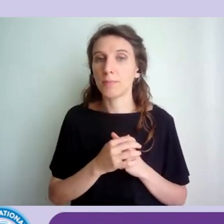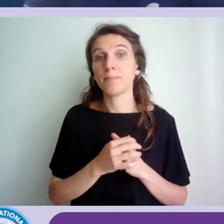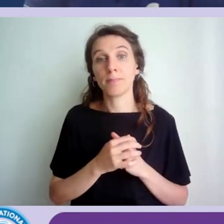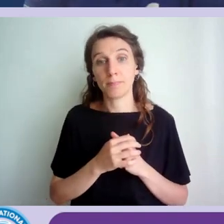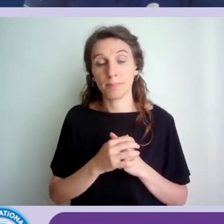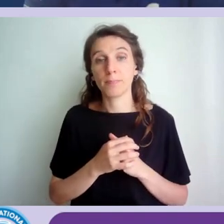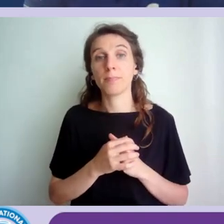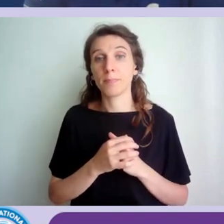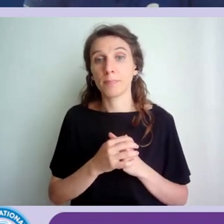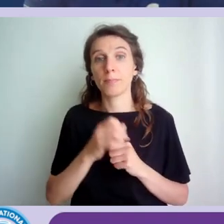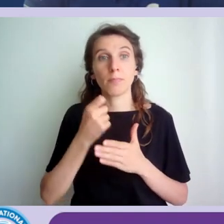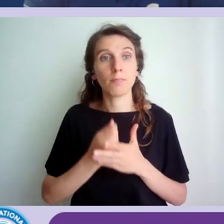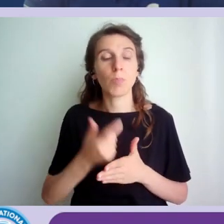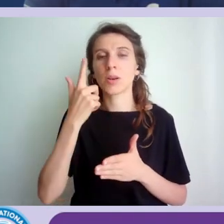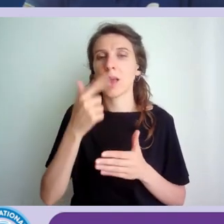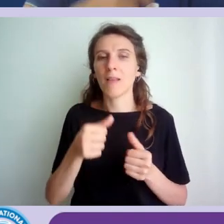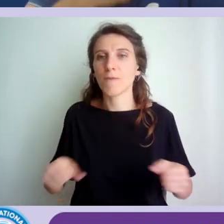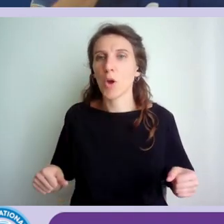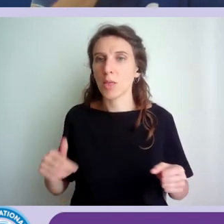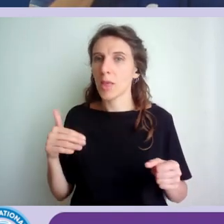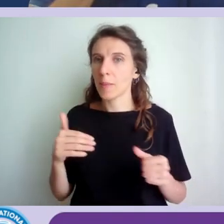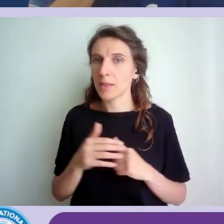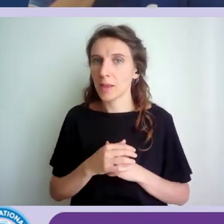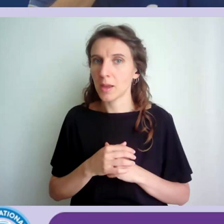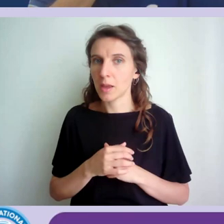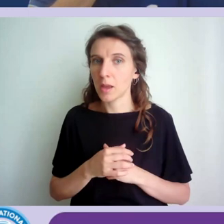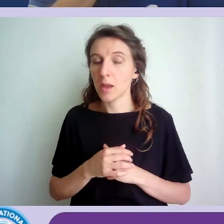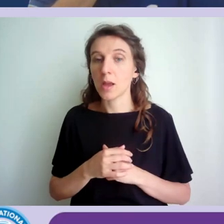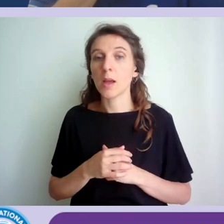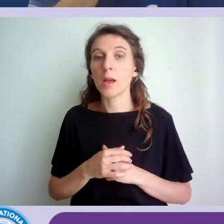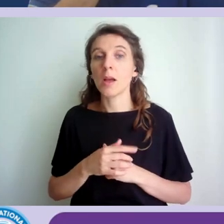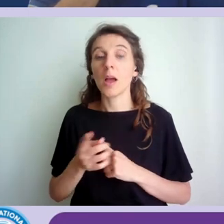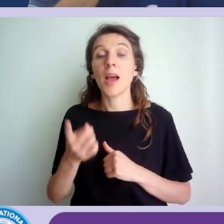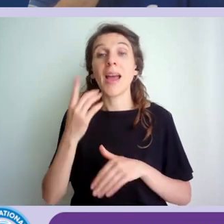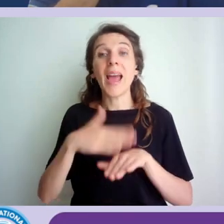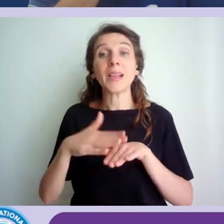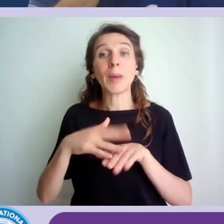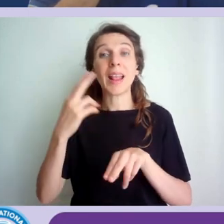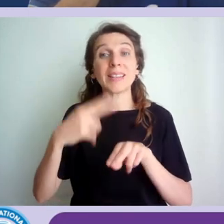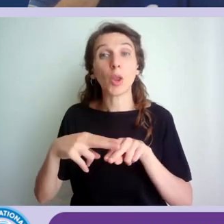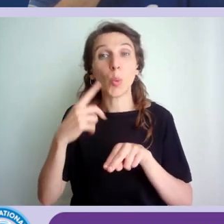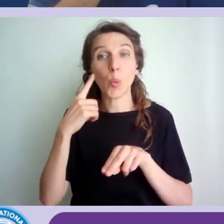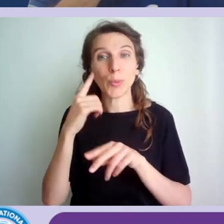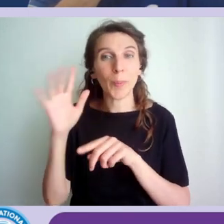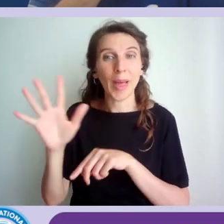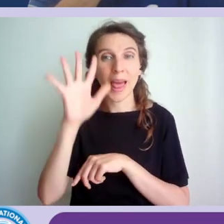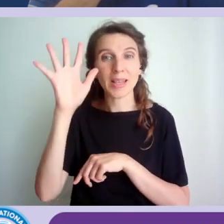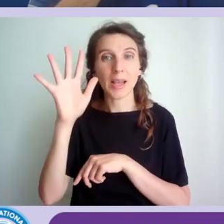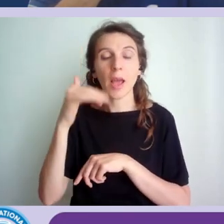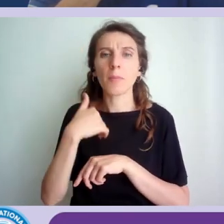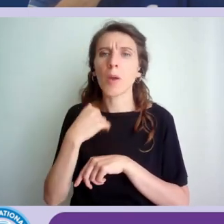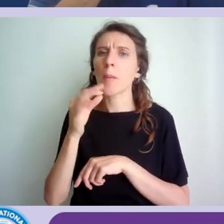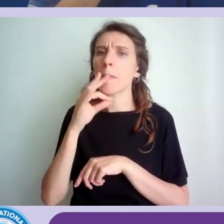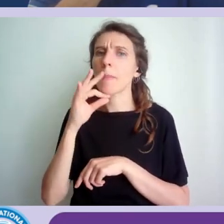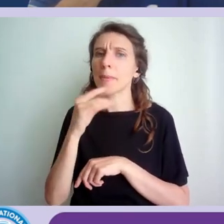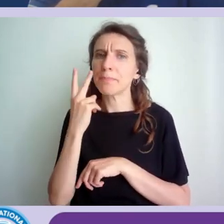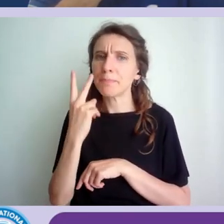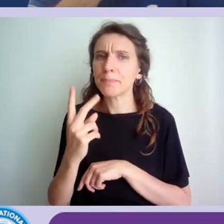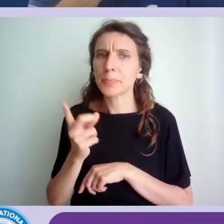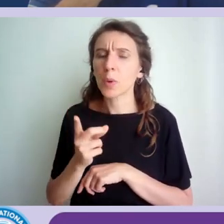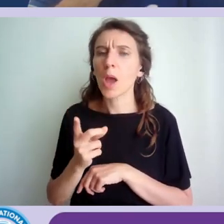assolutamente fondamentale adesso nell'esperienza d'uso ad esempio noi osserviamo spesso che ci sono